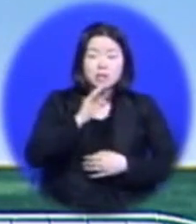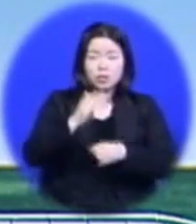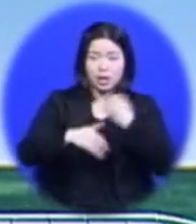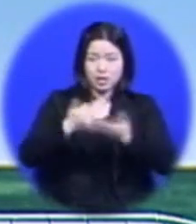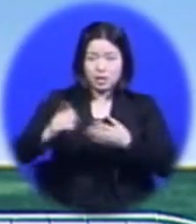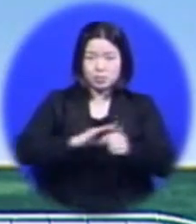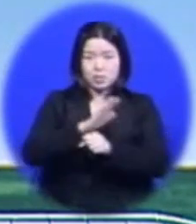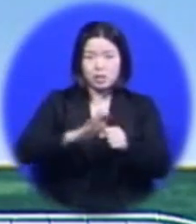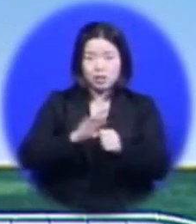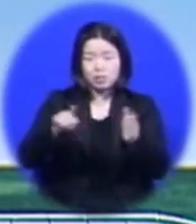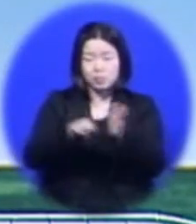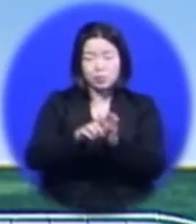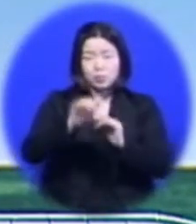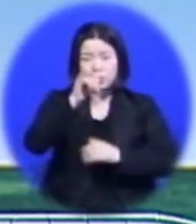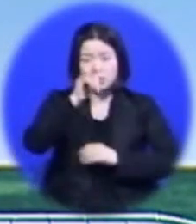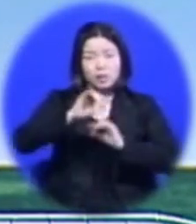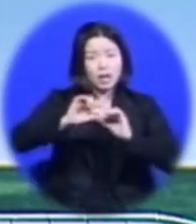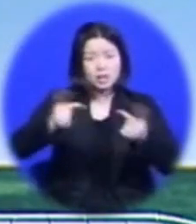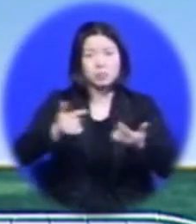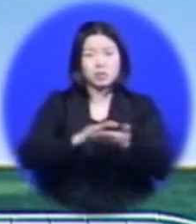믿고 있는 게 아닙니다.